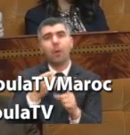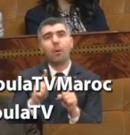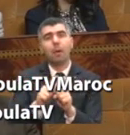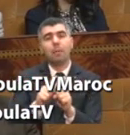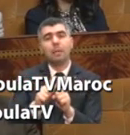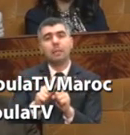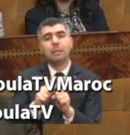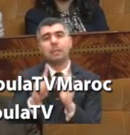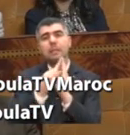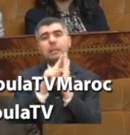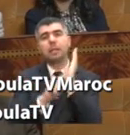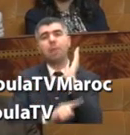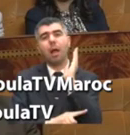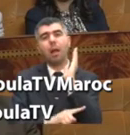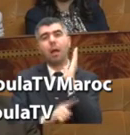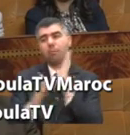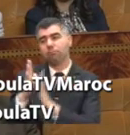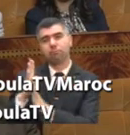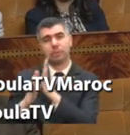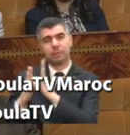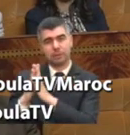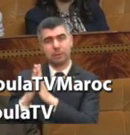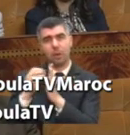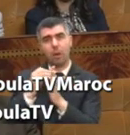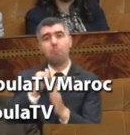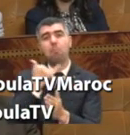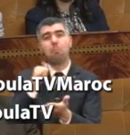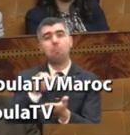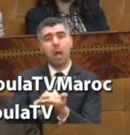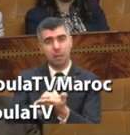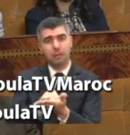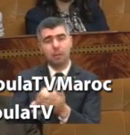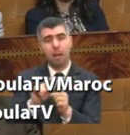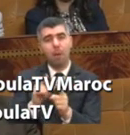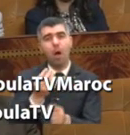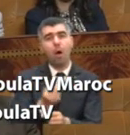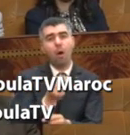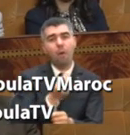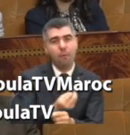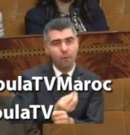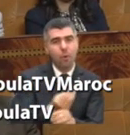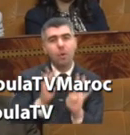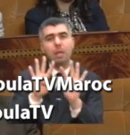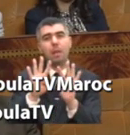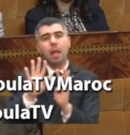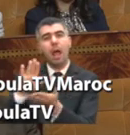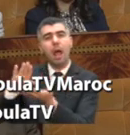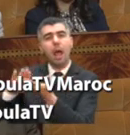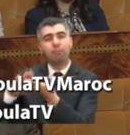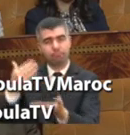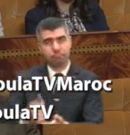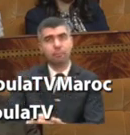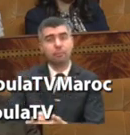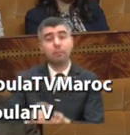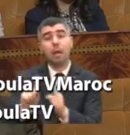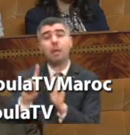مات طفل عنده 11 سنة، الأسبوع ما قبل مات طفل عنده 3 سنوات، بعد أسابيع من